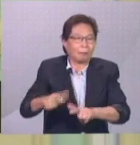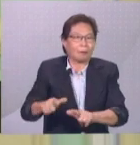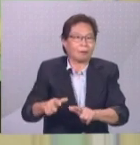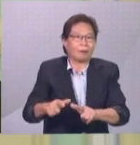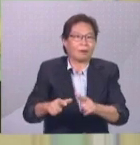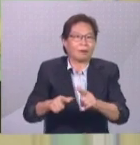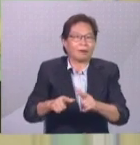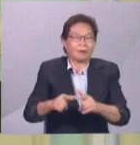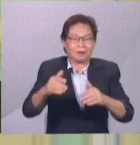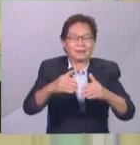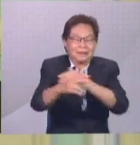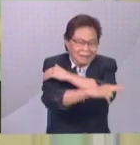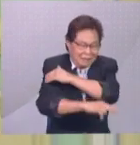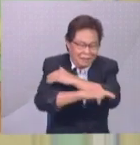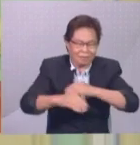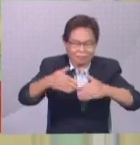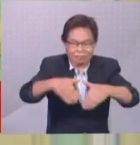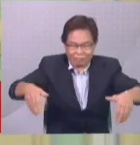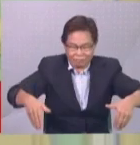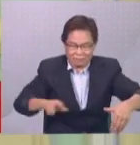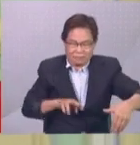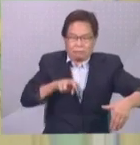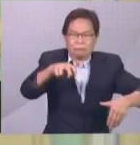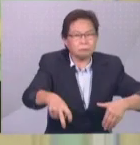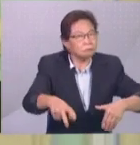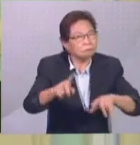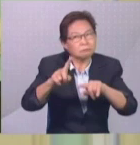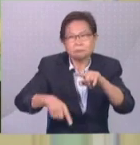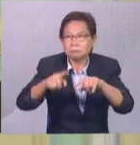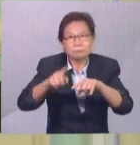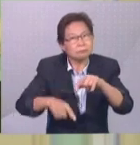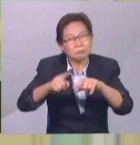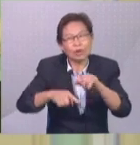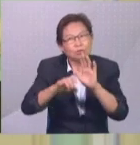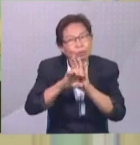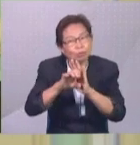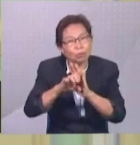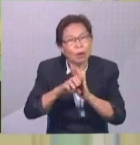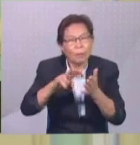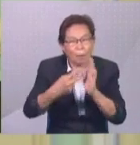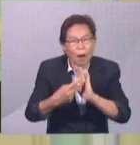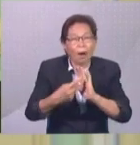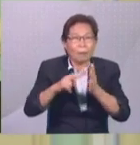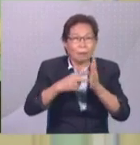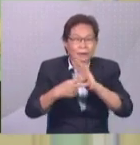interstate, untuk cross sempadan negeri sebagai contoh. Interstate